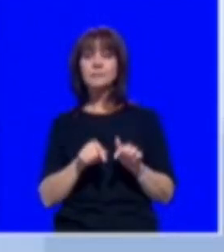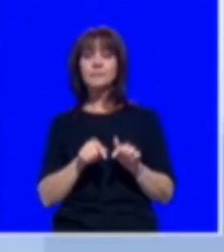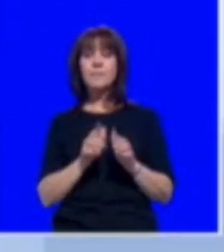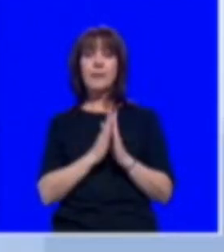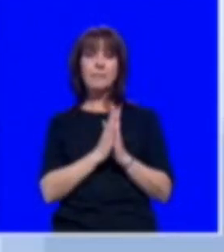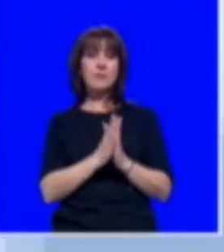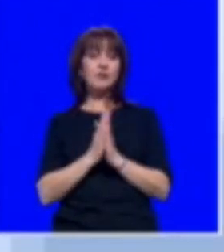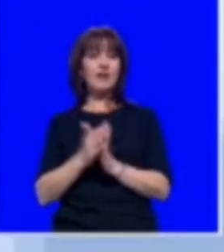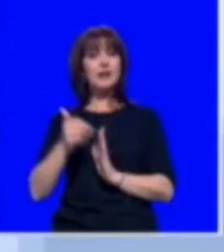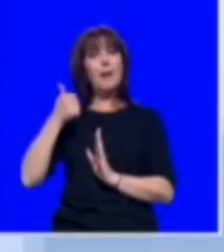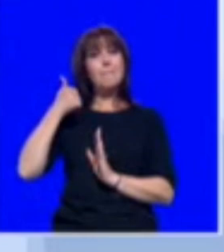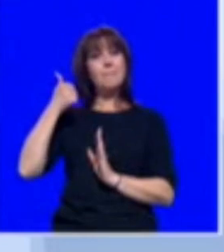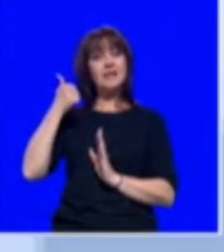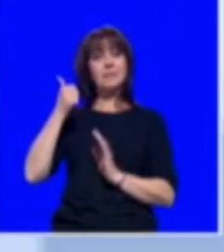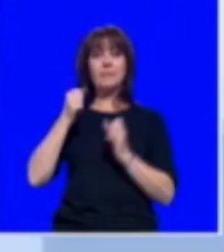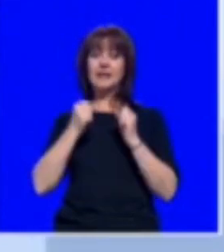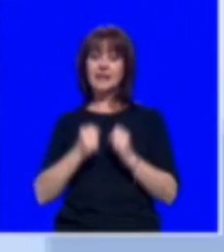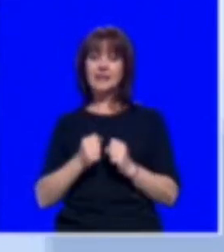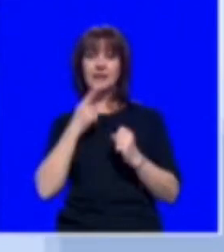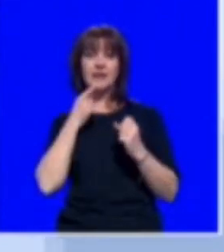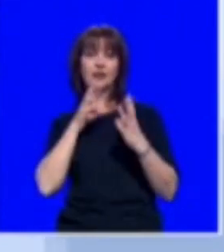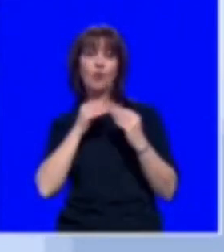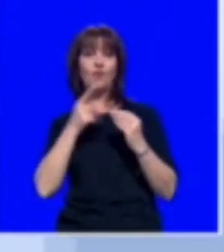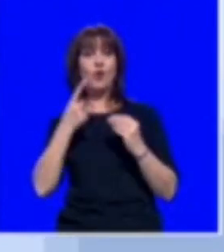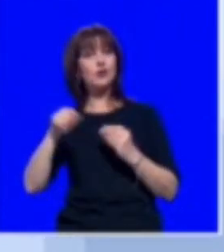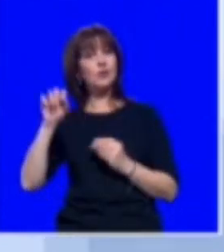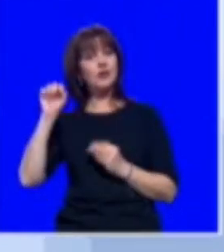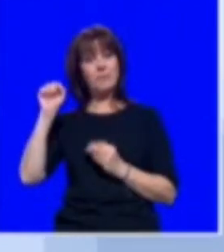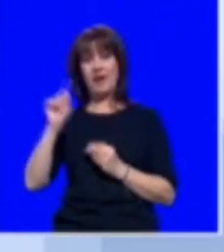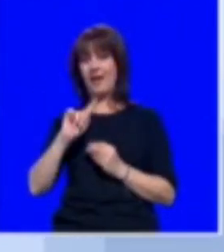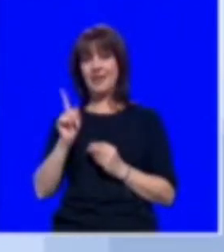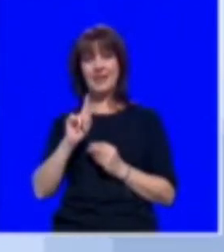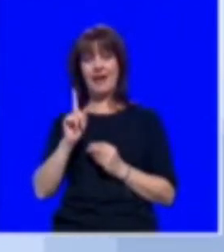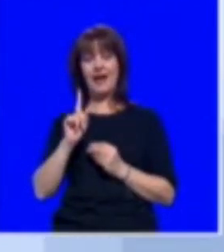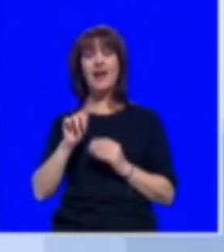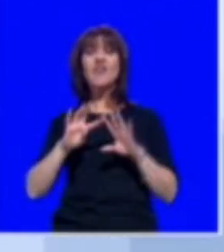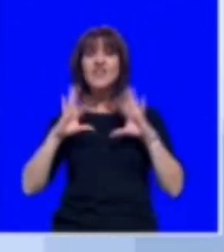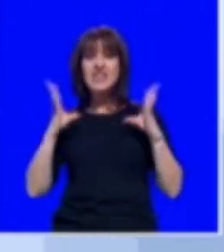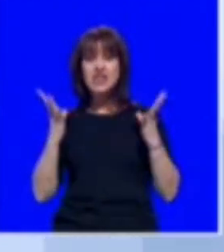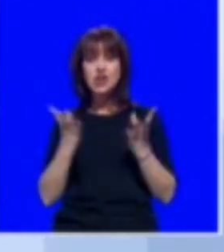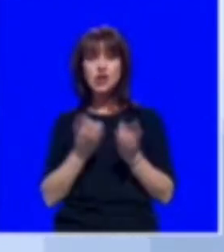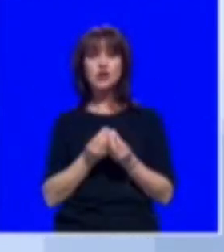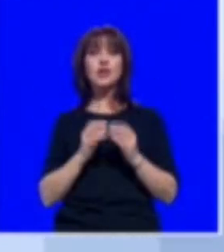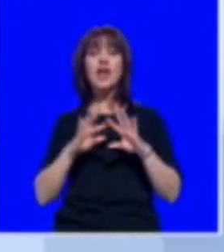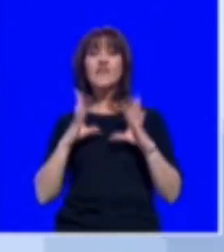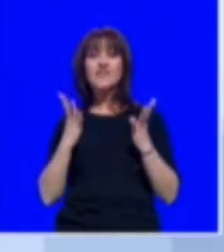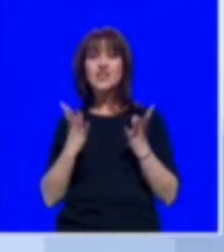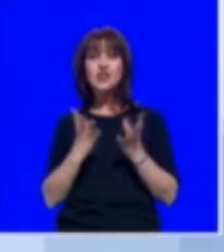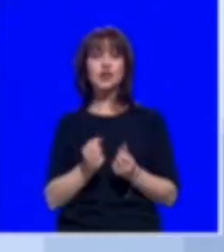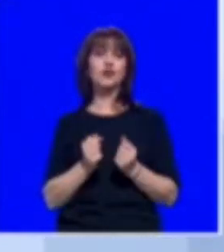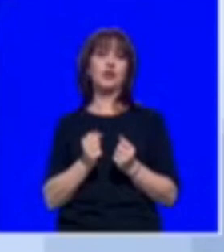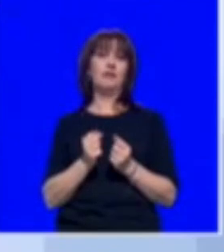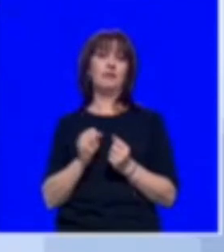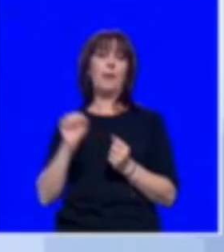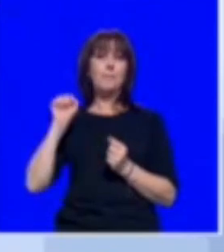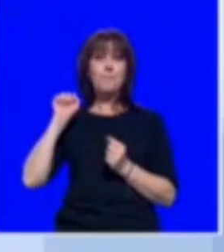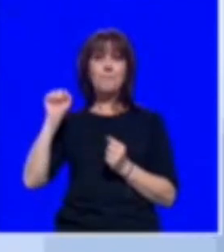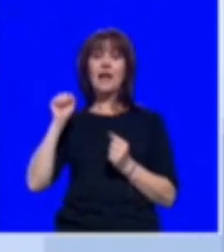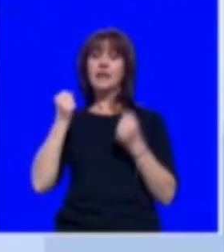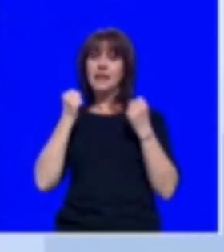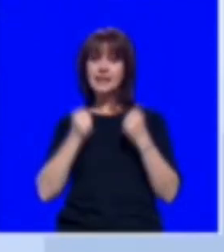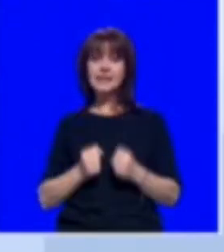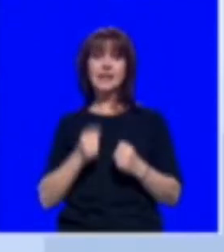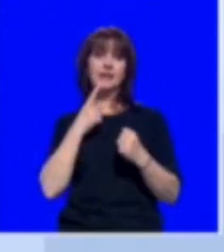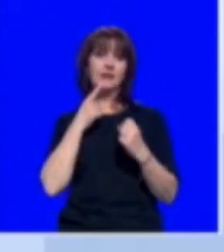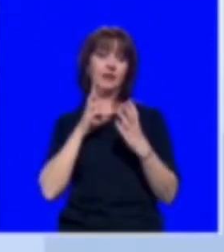сънуват. Призовавате БСП да седна на разговор с останалите. Да или не? Не БСП. Всички леви. Всички леви формации. Призовавате защото за ляв в противен разговор...